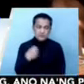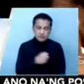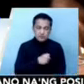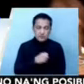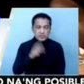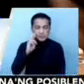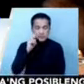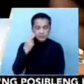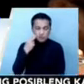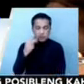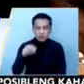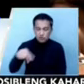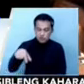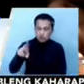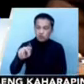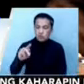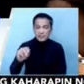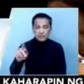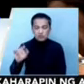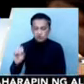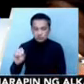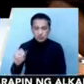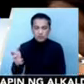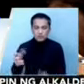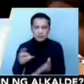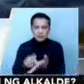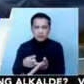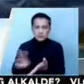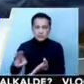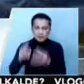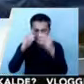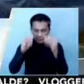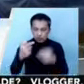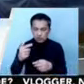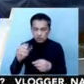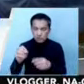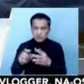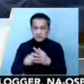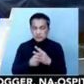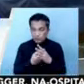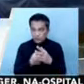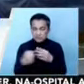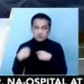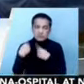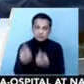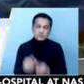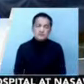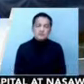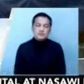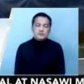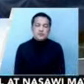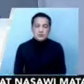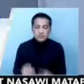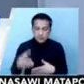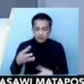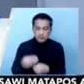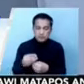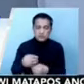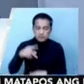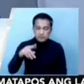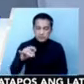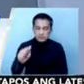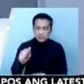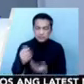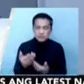co-warranto, mababaliwala ang pagka-mayor ni Guo mula umpisa. Bukod dito, nirekomenda ng Philippine Statistics Authority sa